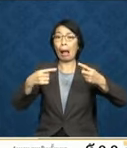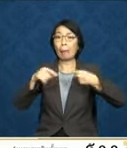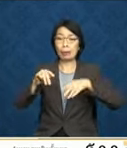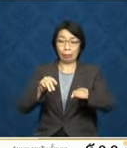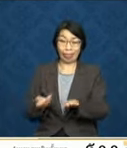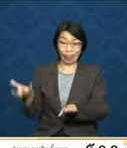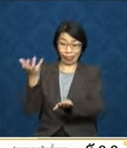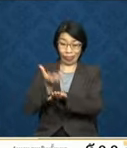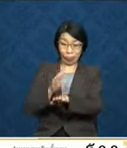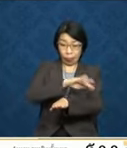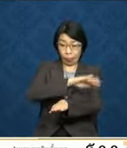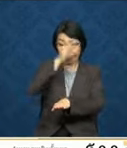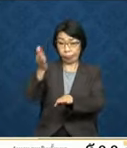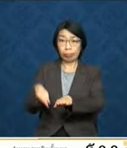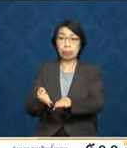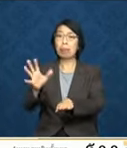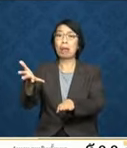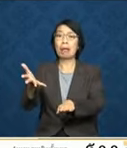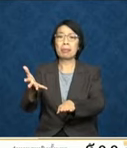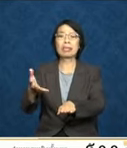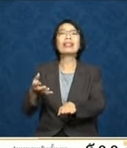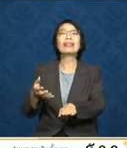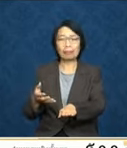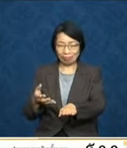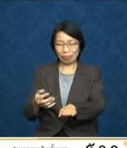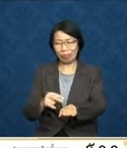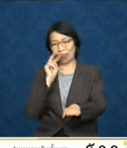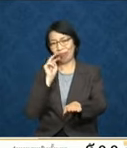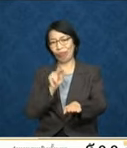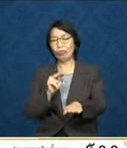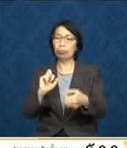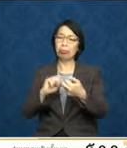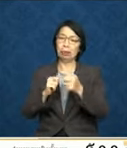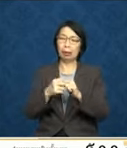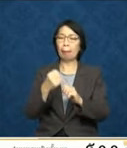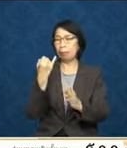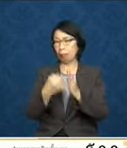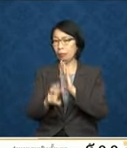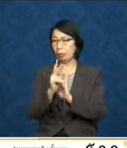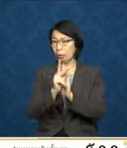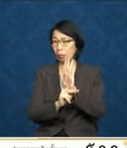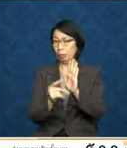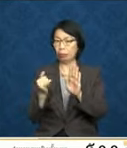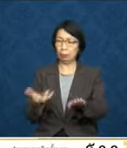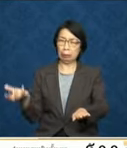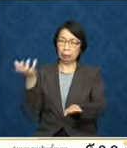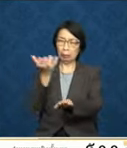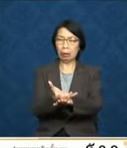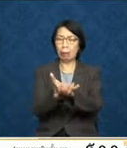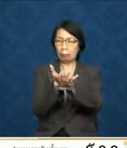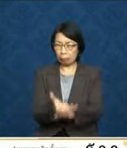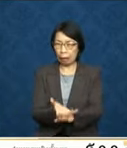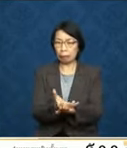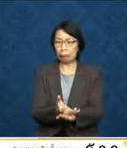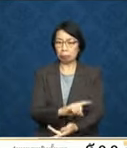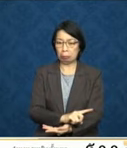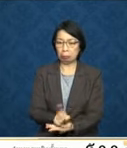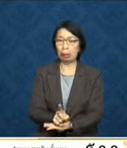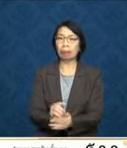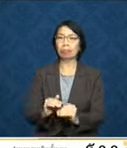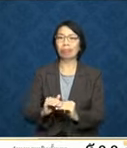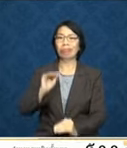การขนส่งทั้งยังพบพฤติกรรมอื่นๆที่อาจจะผิดต่อกฎหมายอีกเช่นรถบรรทุกน้ำหนักเกินตามที่กฎหมายกำหนดไว้ร